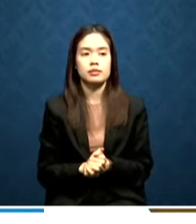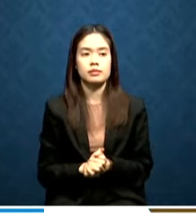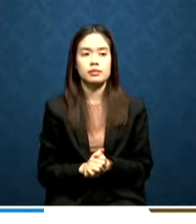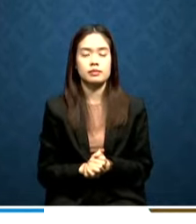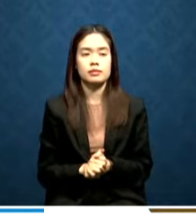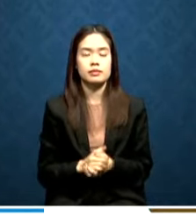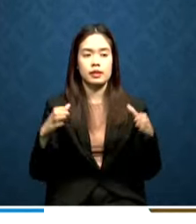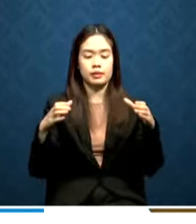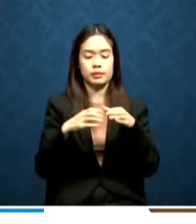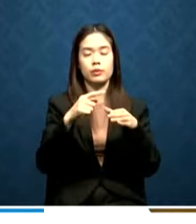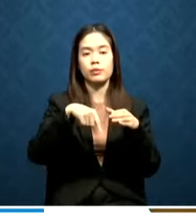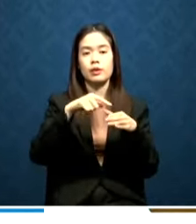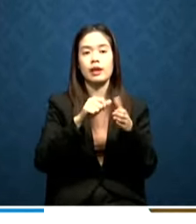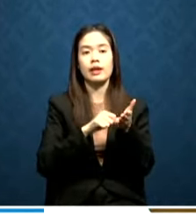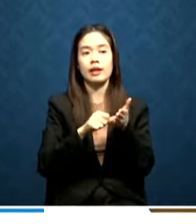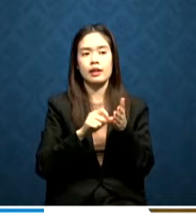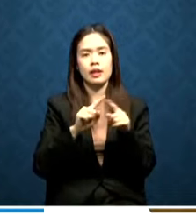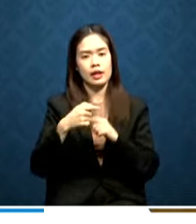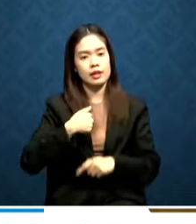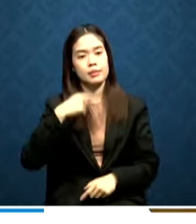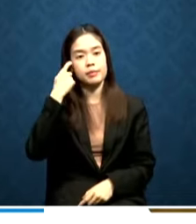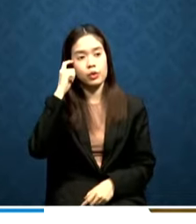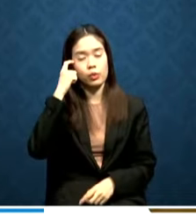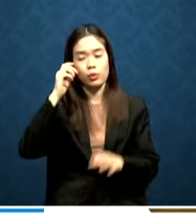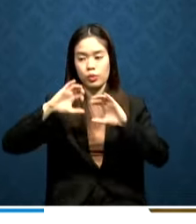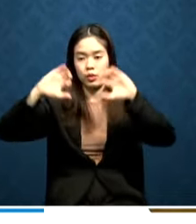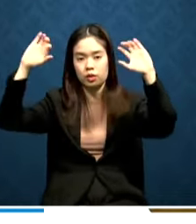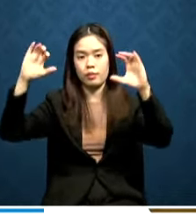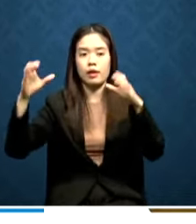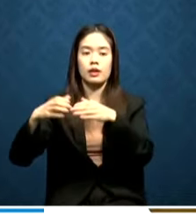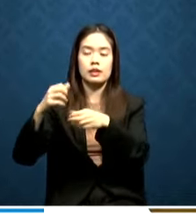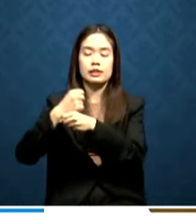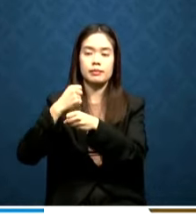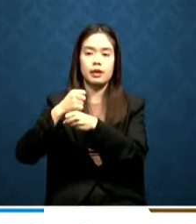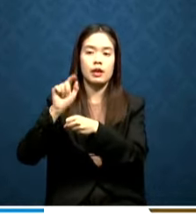ปลี่ยนแปลงผมยังไม่ทราบว่ารัฐบาลชุดนี้จะมีนโยบายเกี่ยวกับเรื่องรัฐธรรมนูญนี้ว่